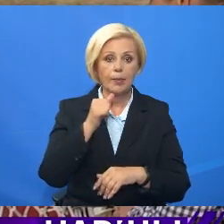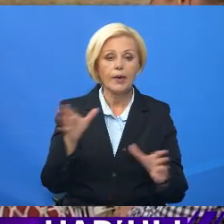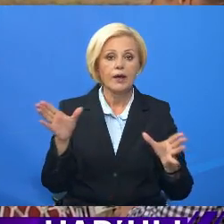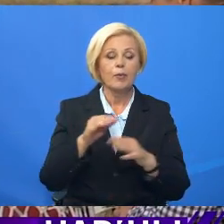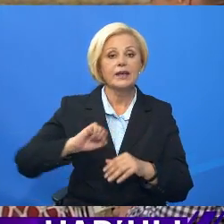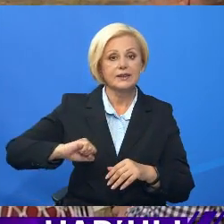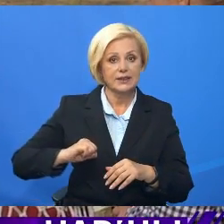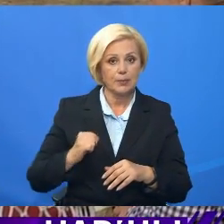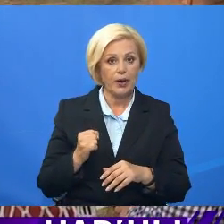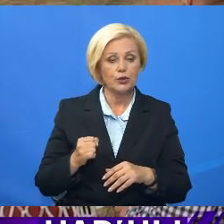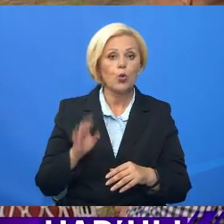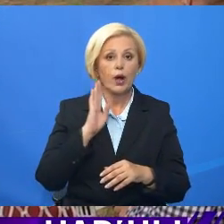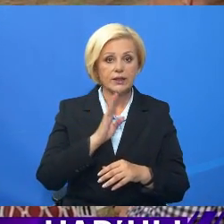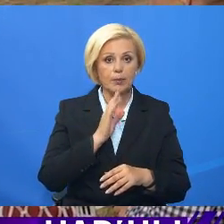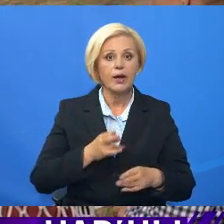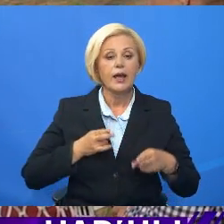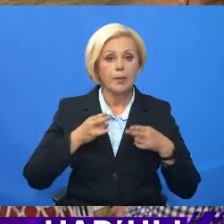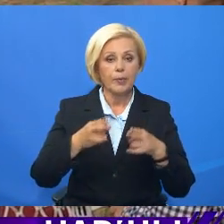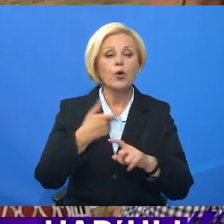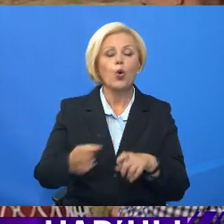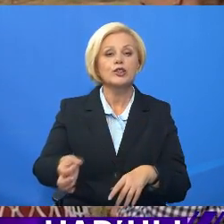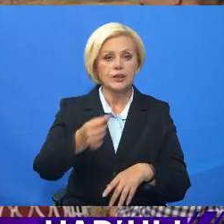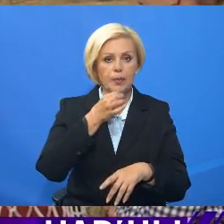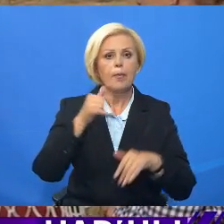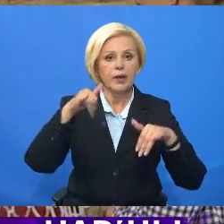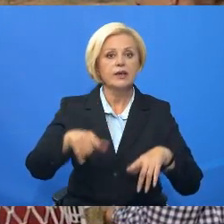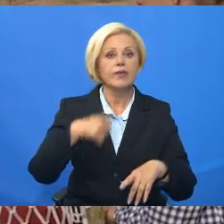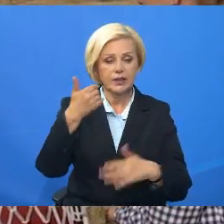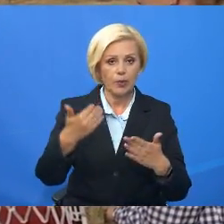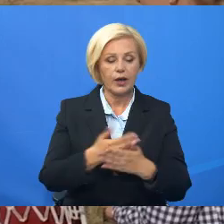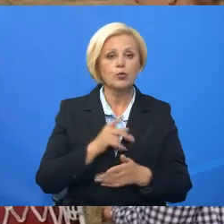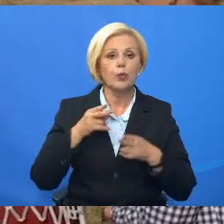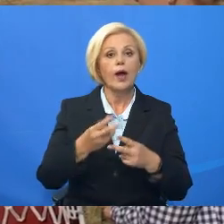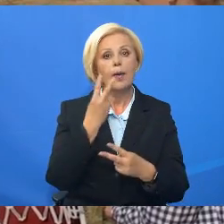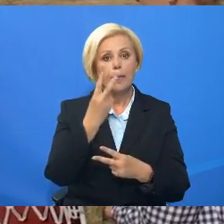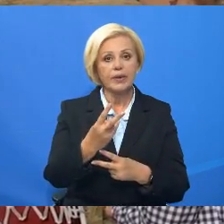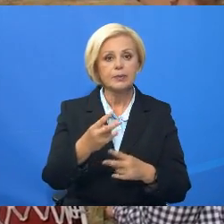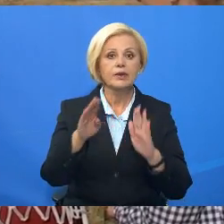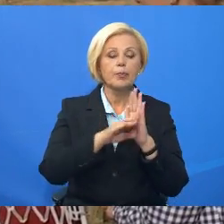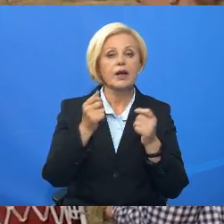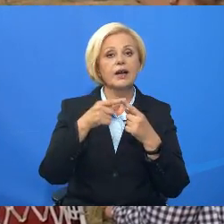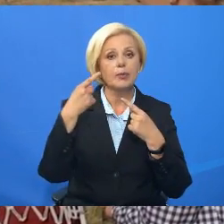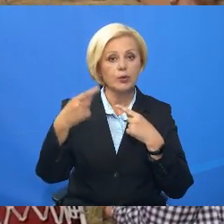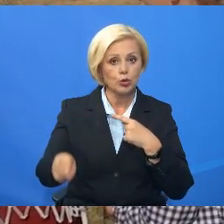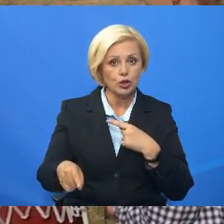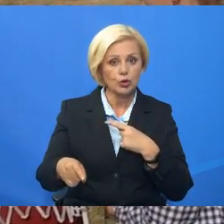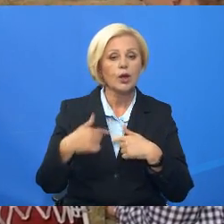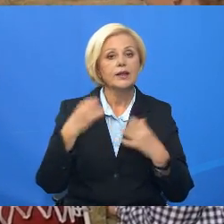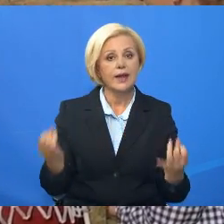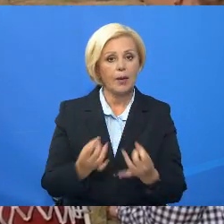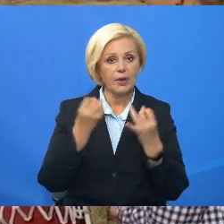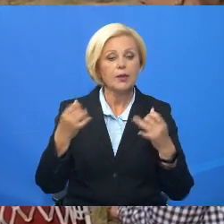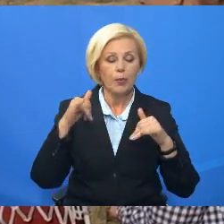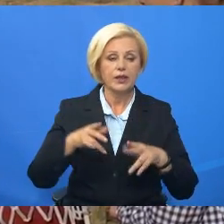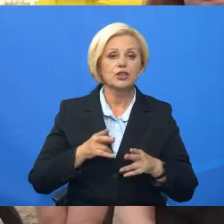с матерью, и мы поехали в этом году, нам очень понравилось в прошлом, мы решили в этом съездить посмотреть. Только программа немножко другая, и нам стало интересно, и мы